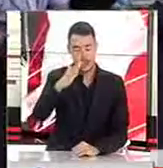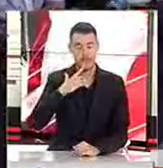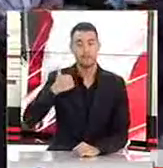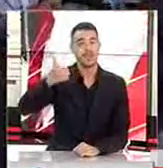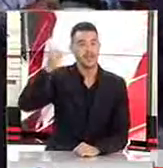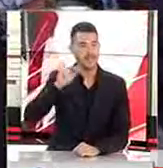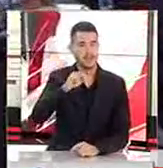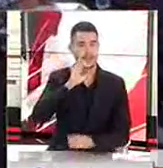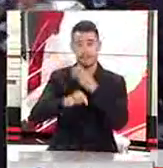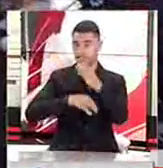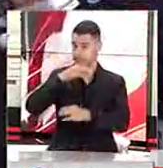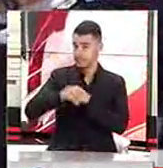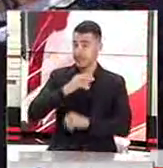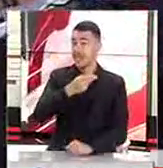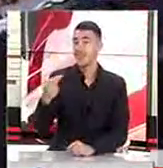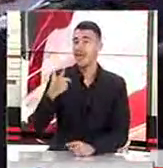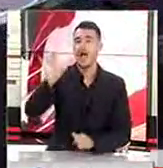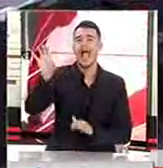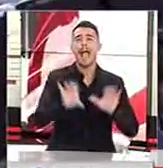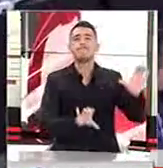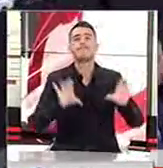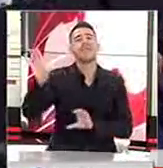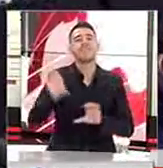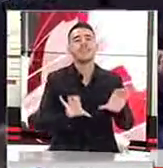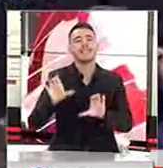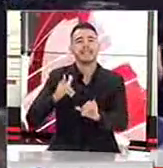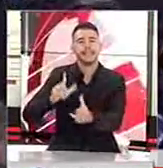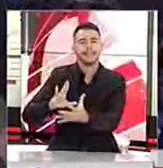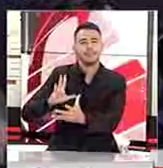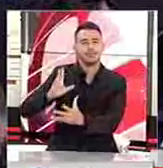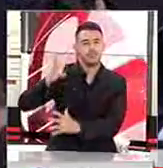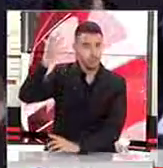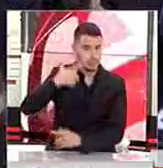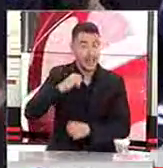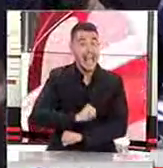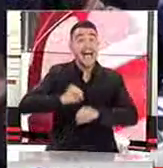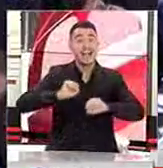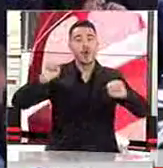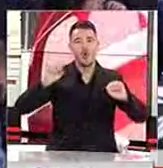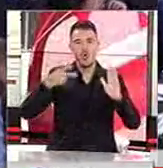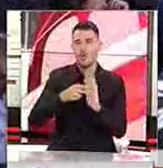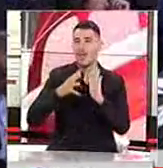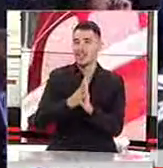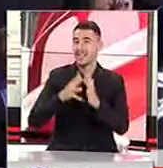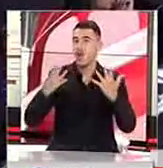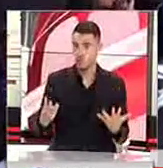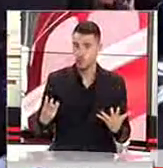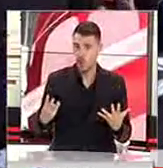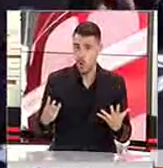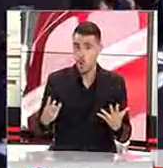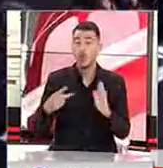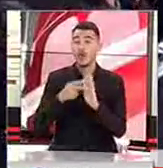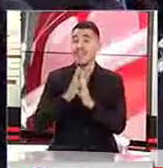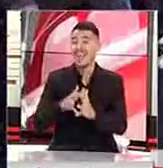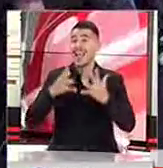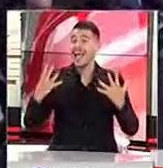σημαντική αύξηση των επενδύσεων και τώρα προλίγου είπατε για ρεκόρ το 17 και ότι ευελπιστείτε ότι το 18 και το 19 θα υπάρξει